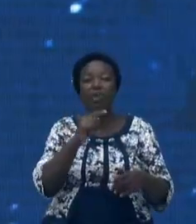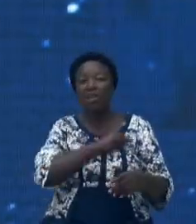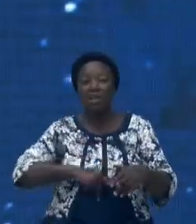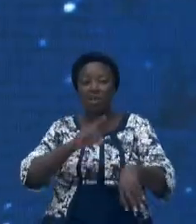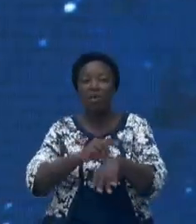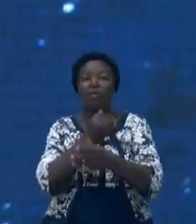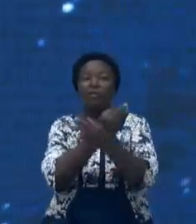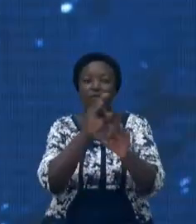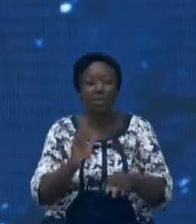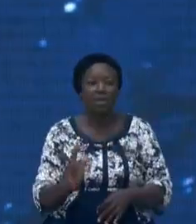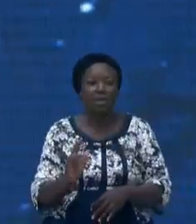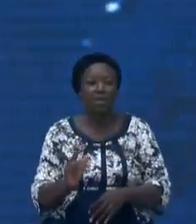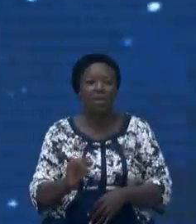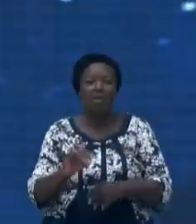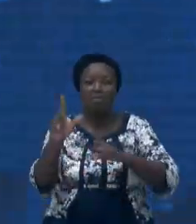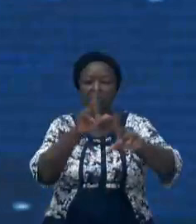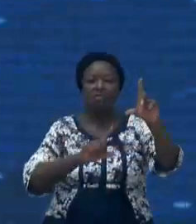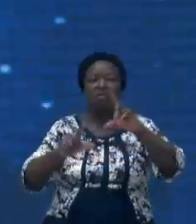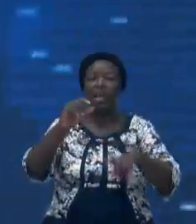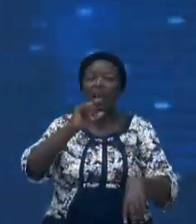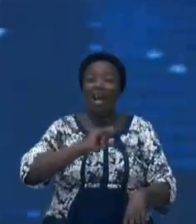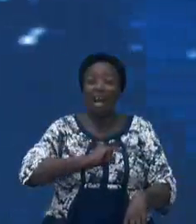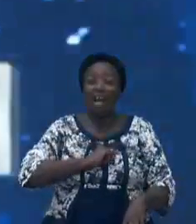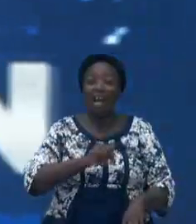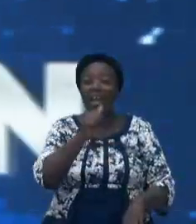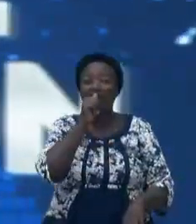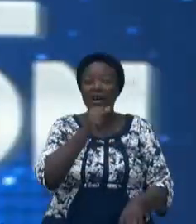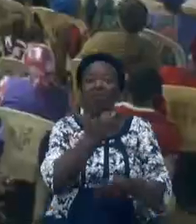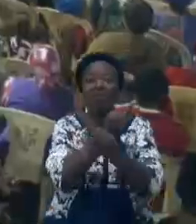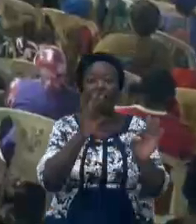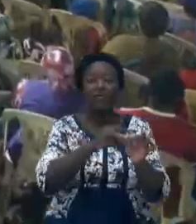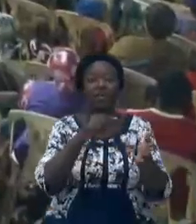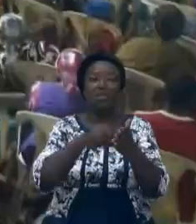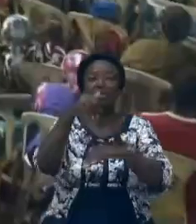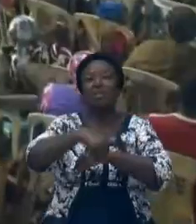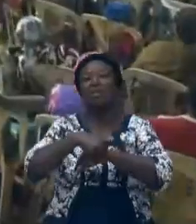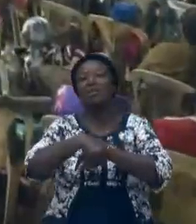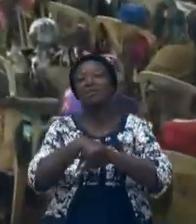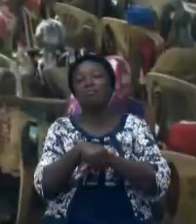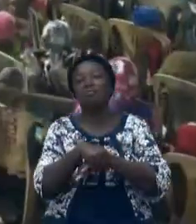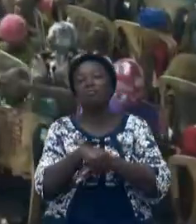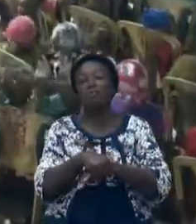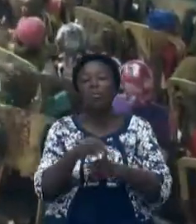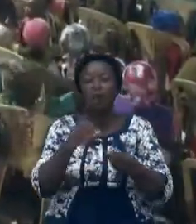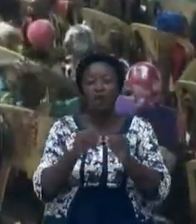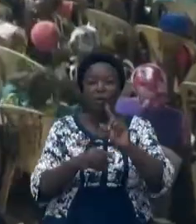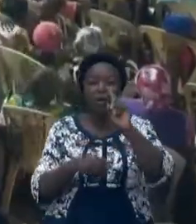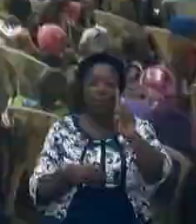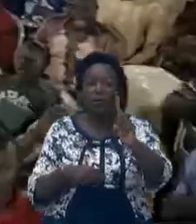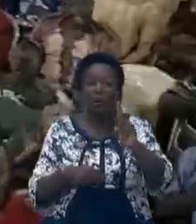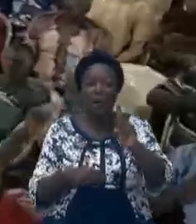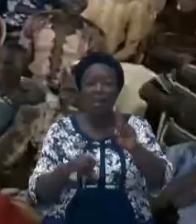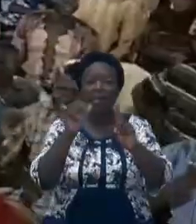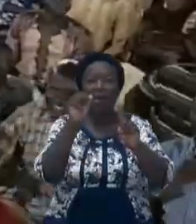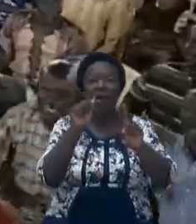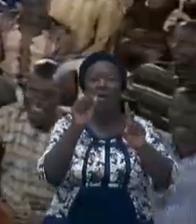citoyens du royaume de dieu gratuitement tout est gratuit ce soir et toi même je suis libre ce